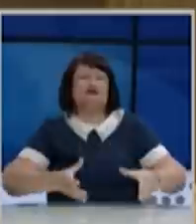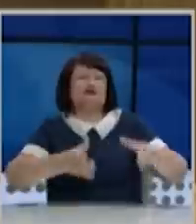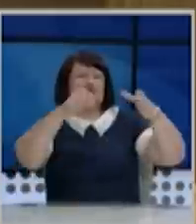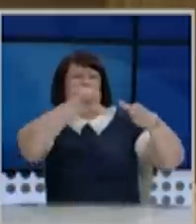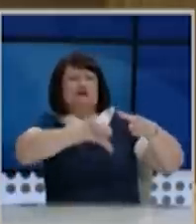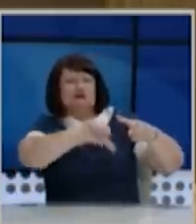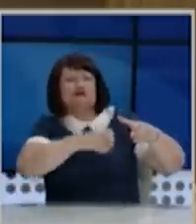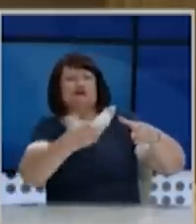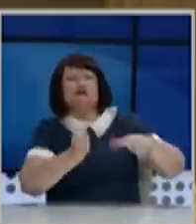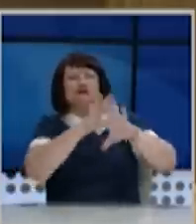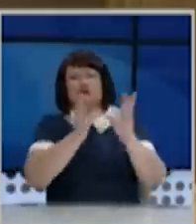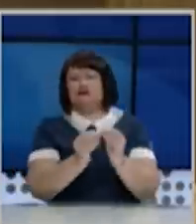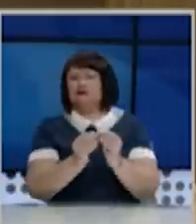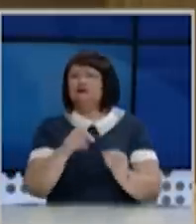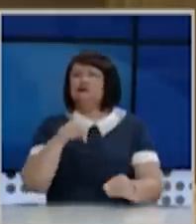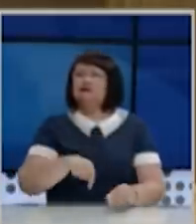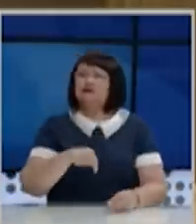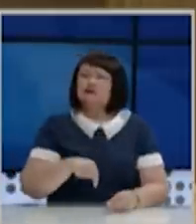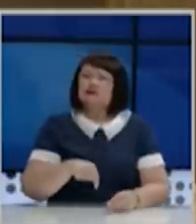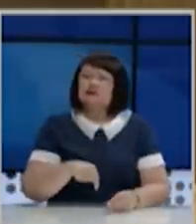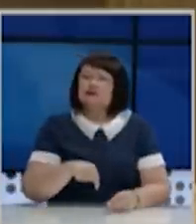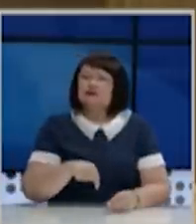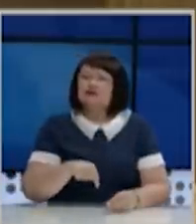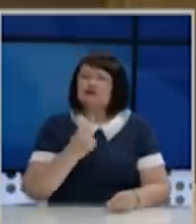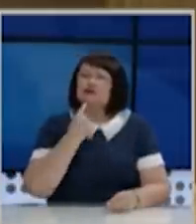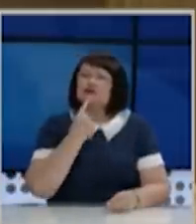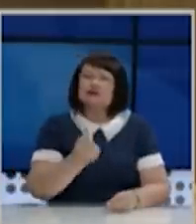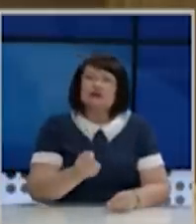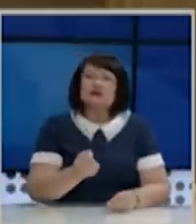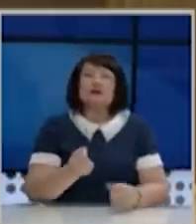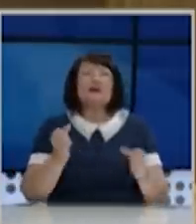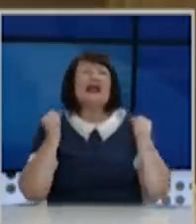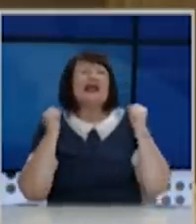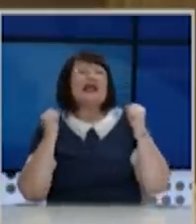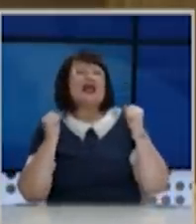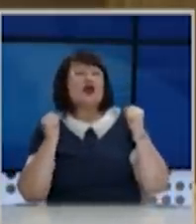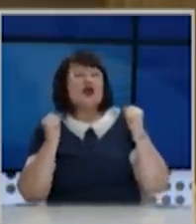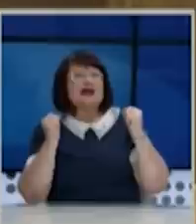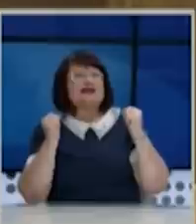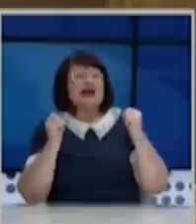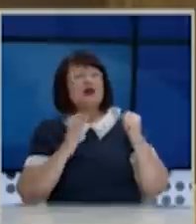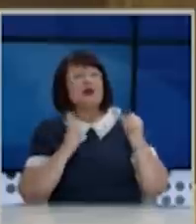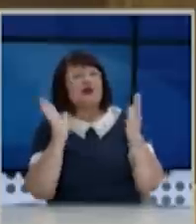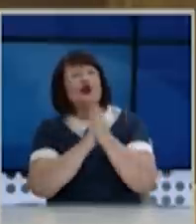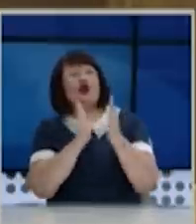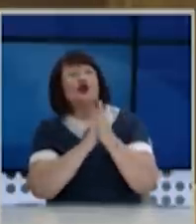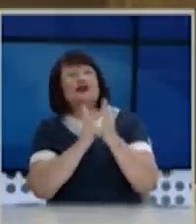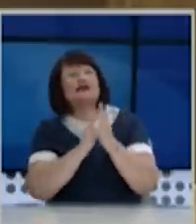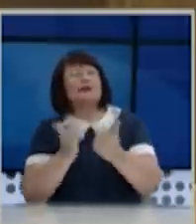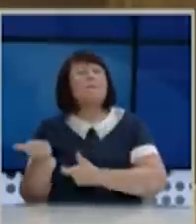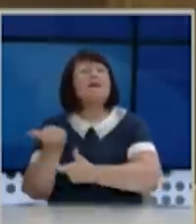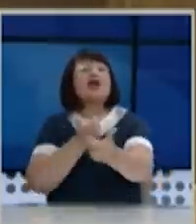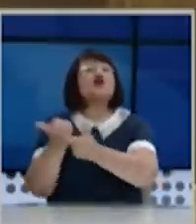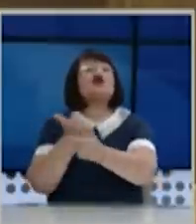άλλα που είπα προηγούμενα. Και τώρα να πούμε για αυτούς τους ήρωες που χειροκροτήσατε. Η μάχη επί